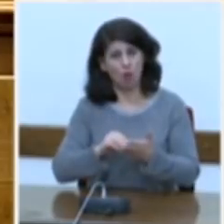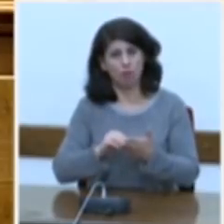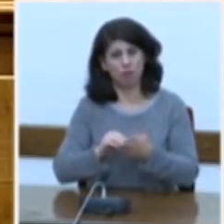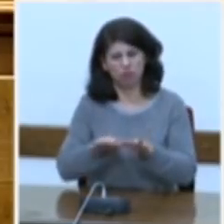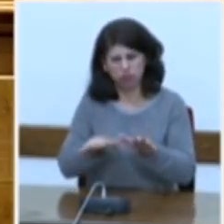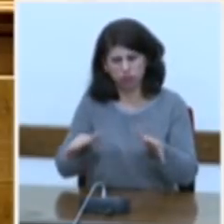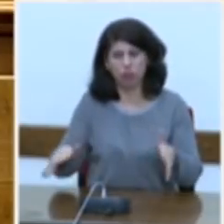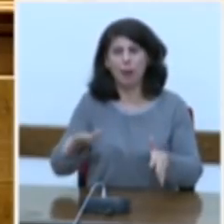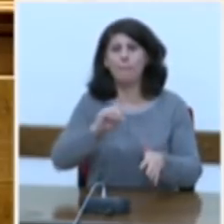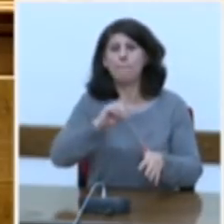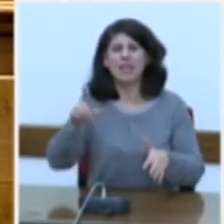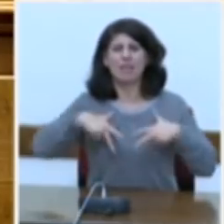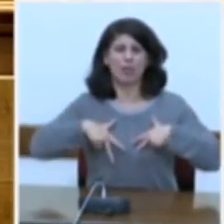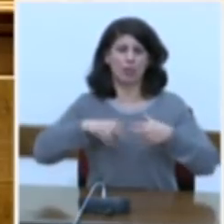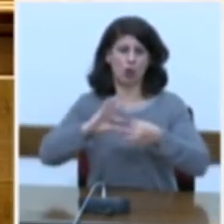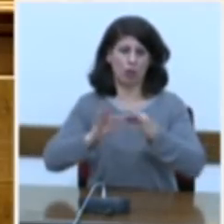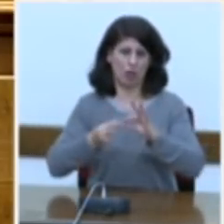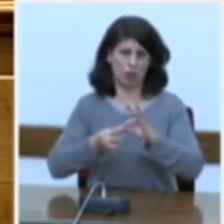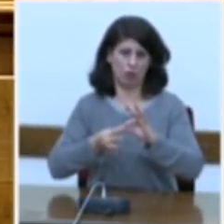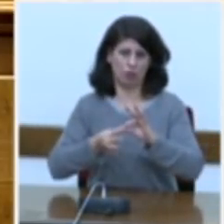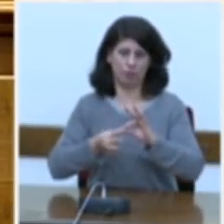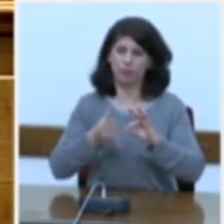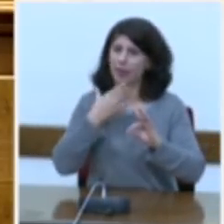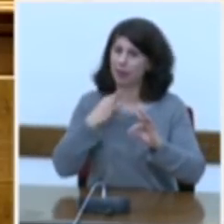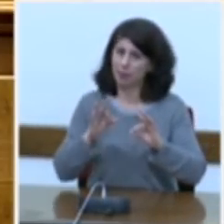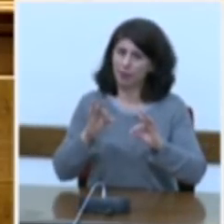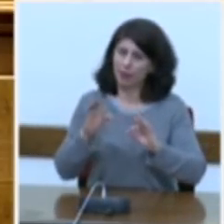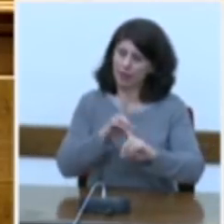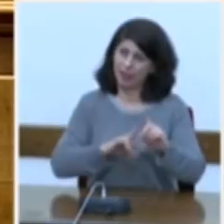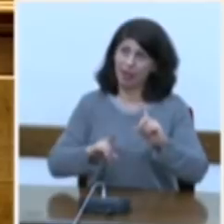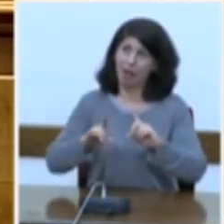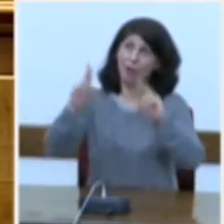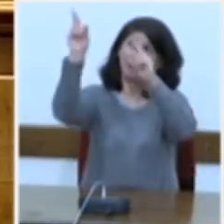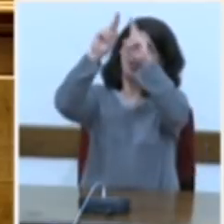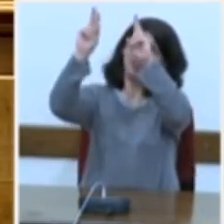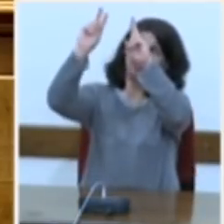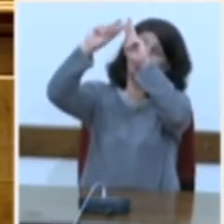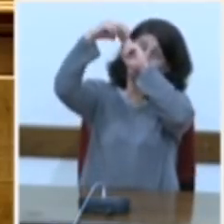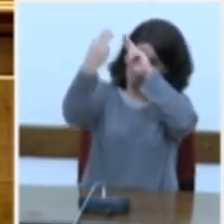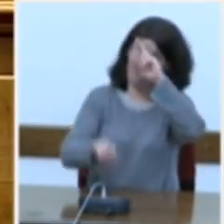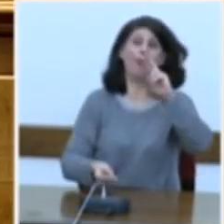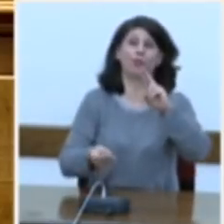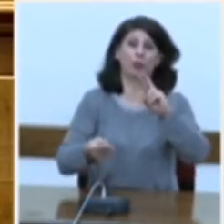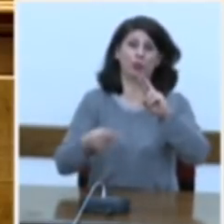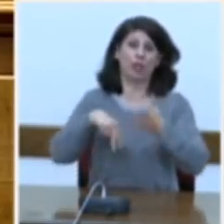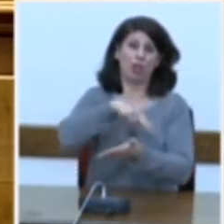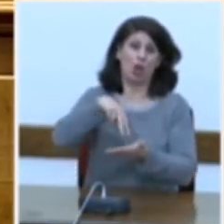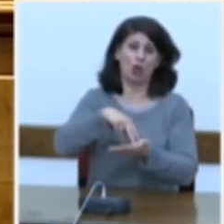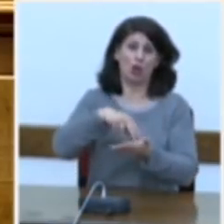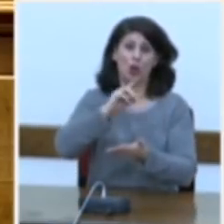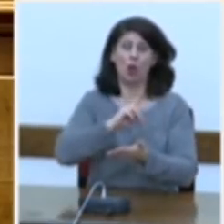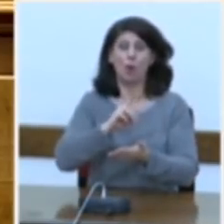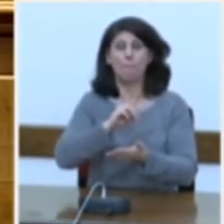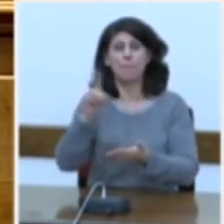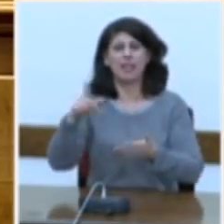μη κυβερνητικών οργανώσεων. Και επειδή κάποιοι πέφτουν και από τα σύννεφα δήθεν για το ρόλο των ΜΚΟ, εδώ και